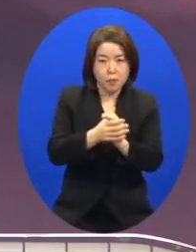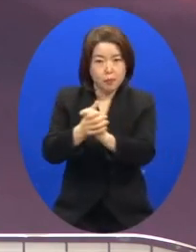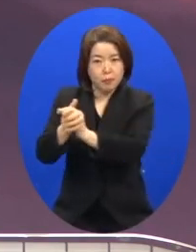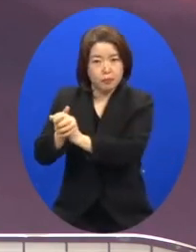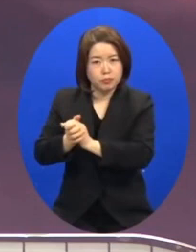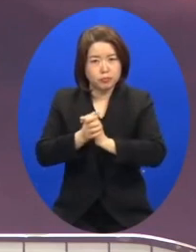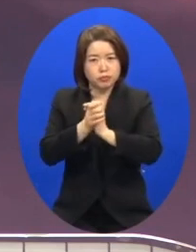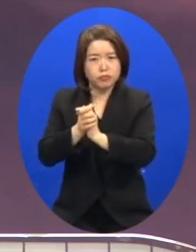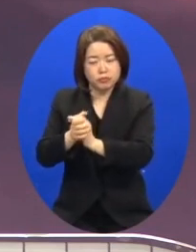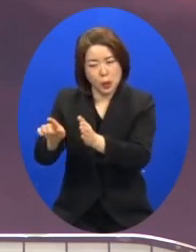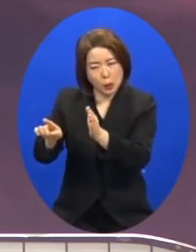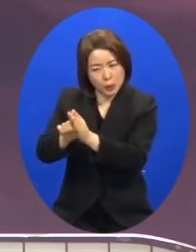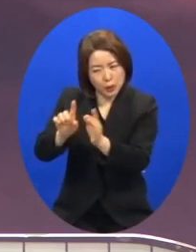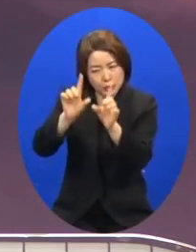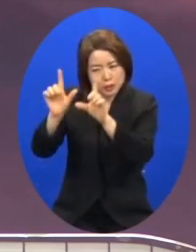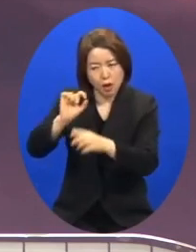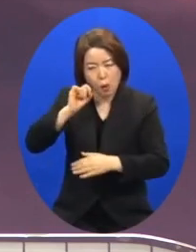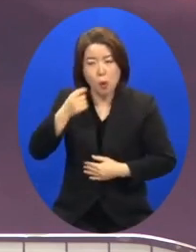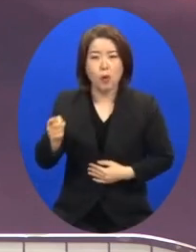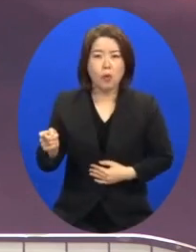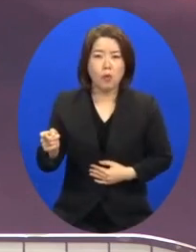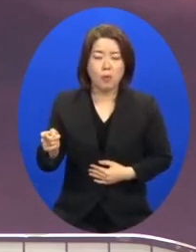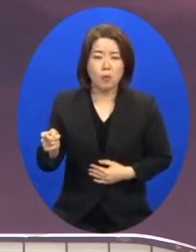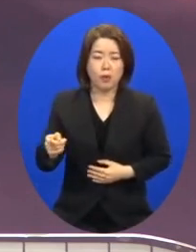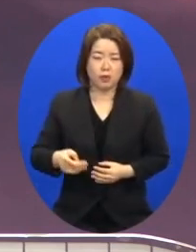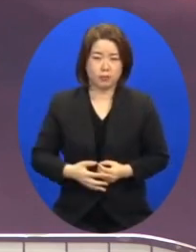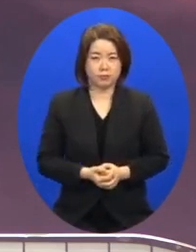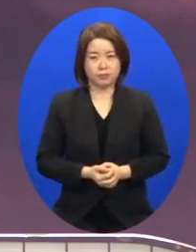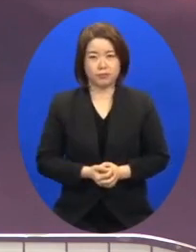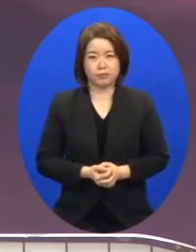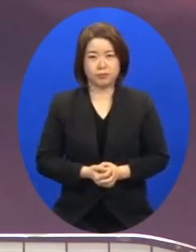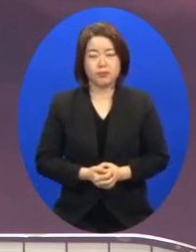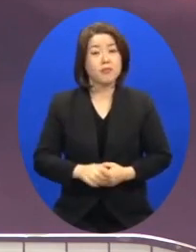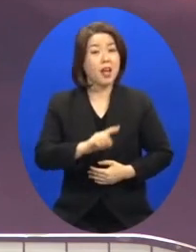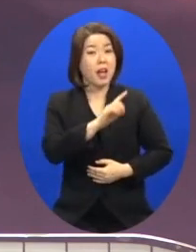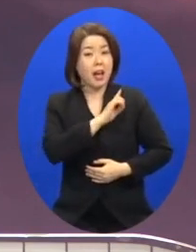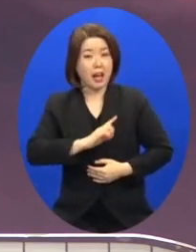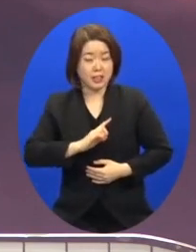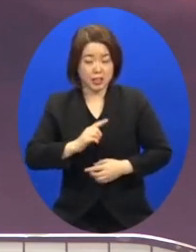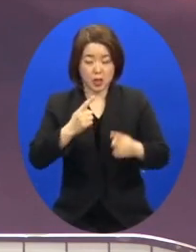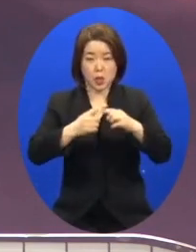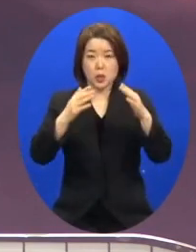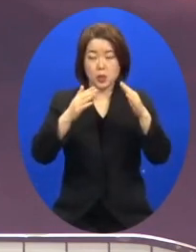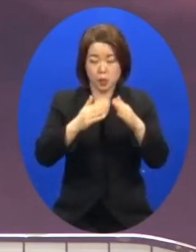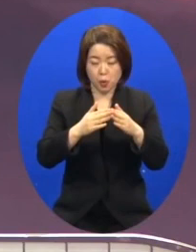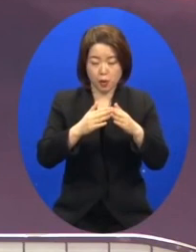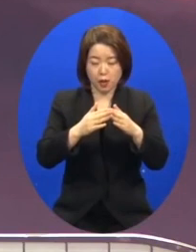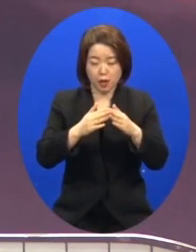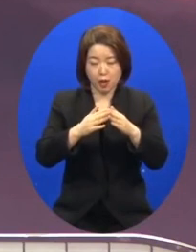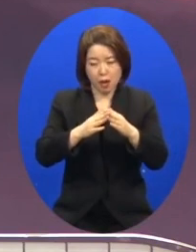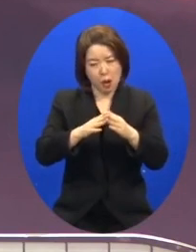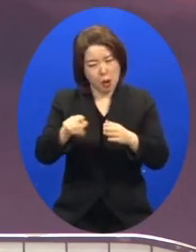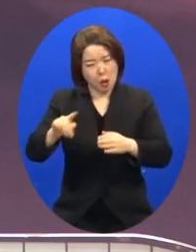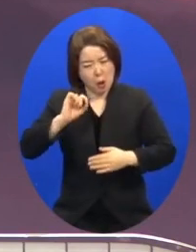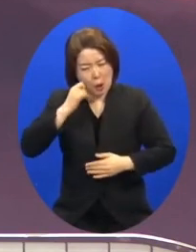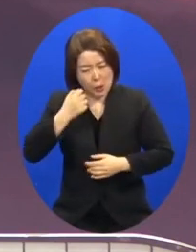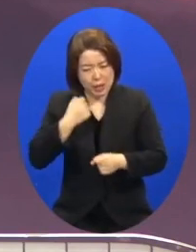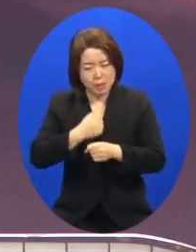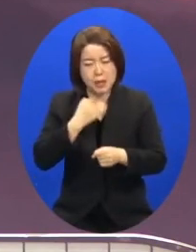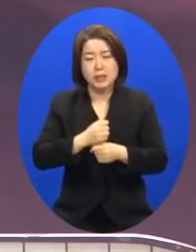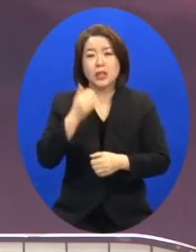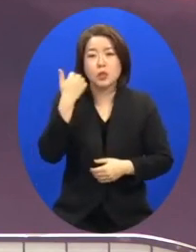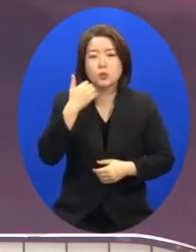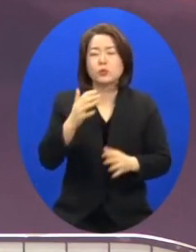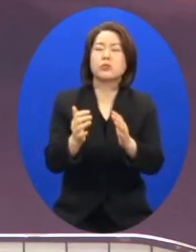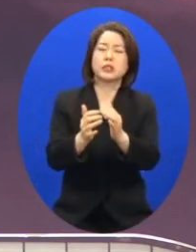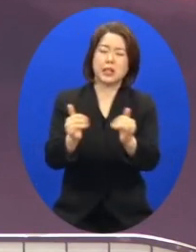교제하면서 신앙생활 하게 참 힘들 듯 해요 가장 교회 문턱이 높은 게 사람이 드 래 요 그러면서